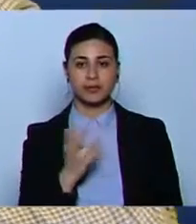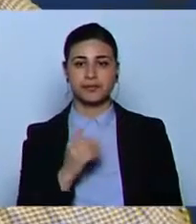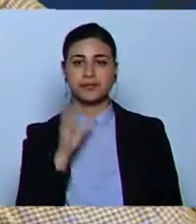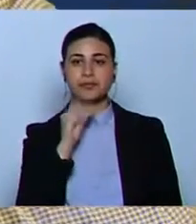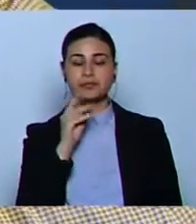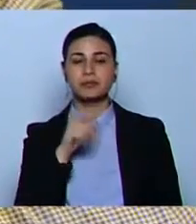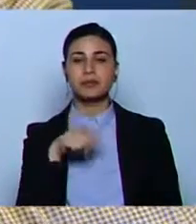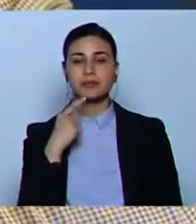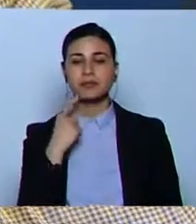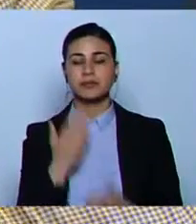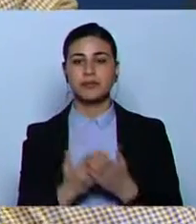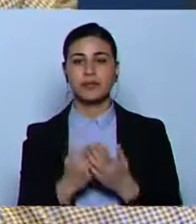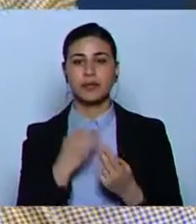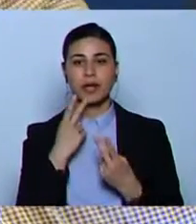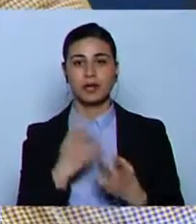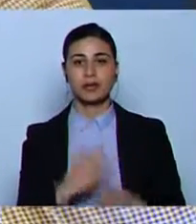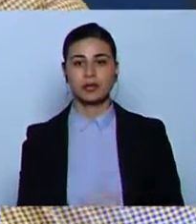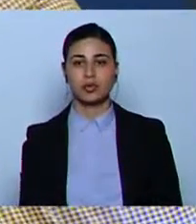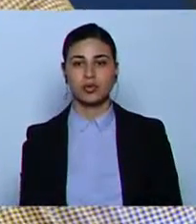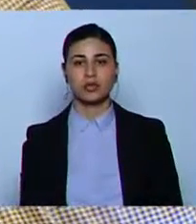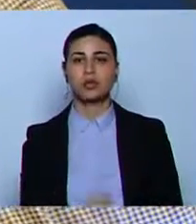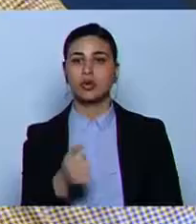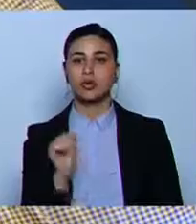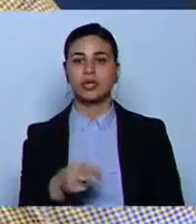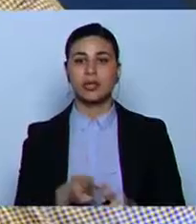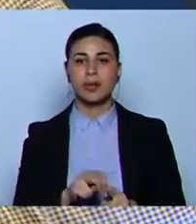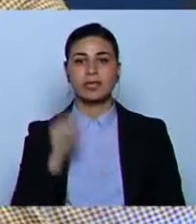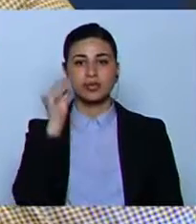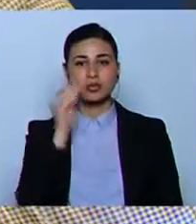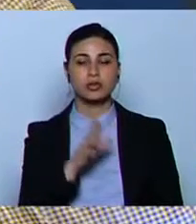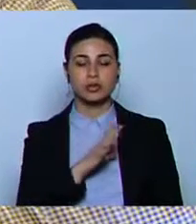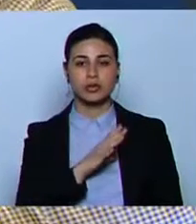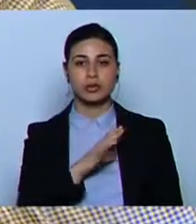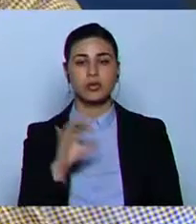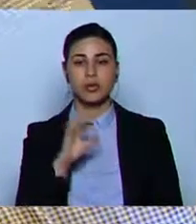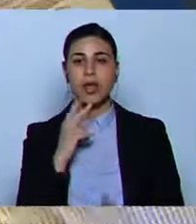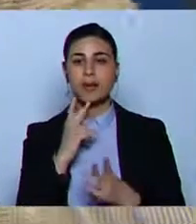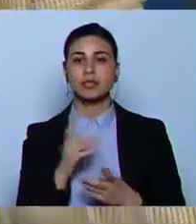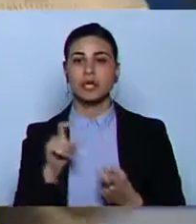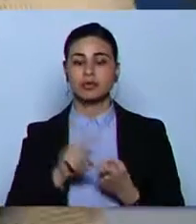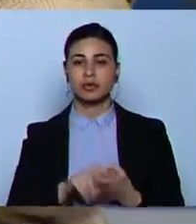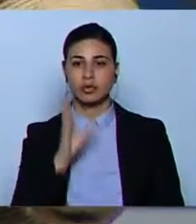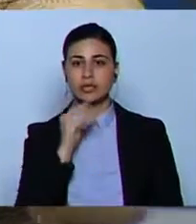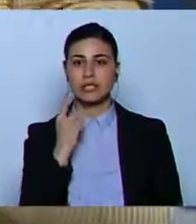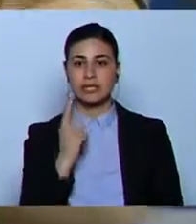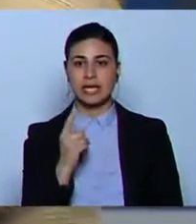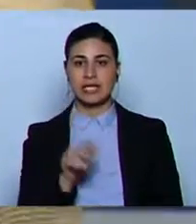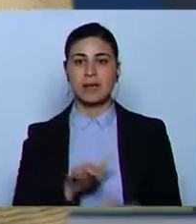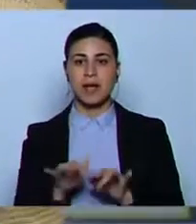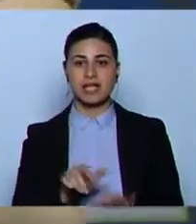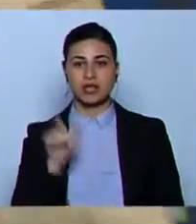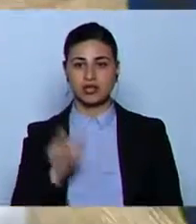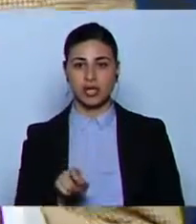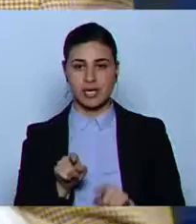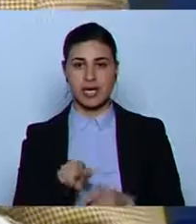როდესაც საუბრობენ ეფექტურობაზე. როგორ შეიძლება ეს პოზიცია გავიზიაროთ ეფექტურობასთან დაკავშირებით, როდესაც ერთი კონკრეტული მენეჯერი,